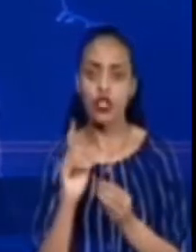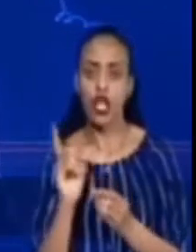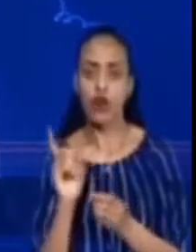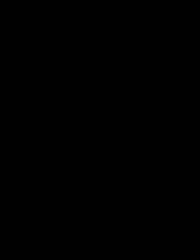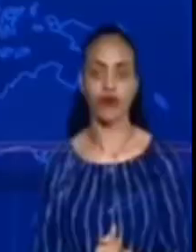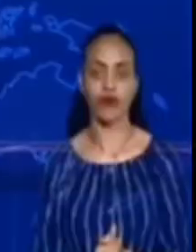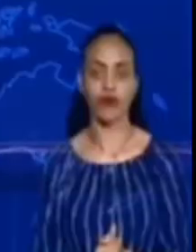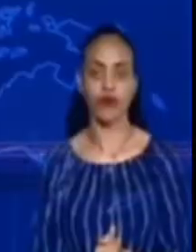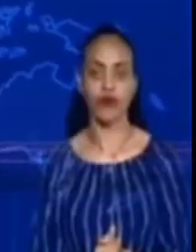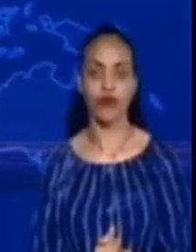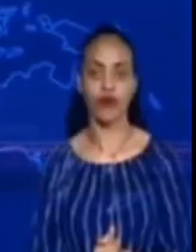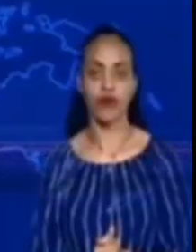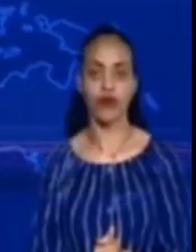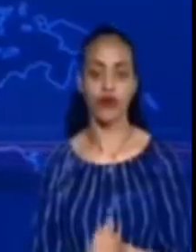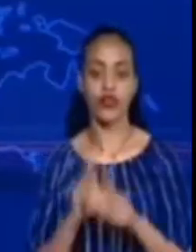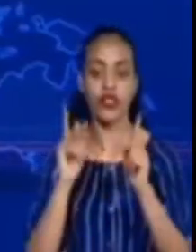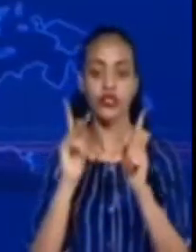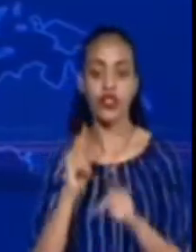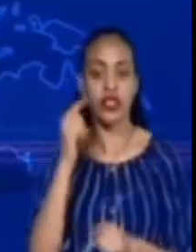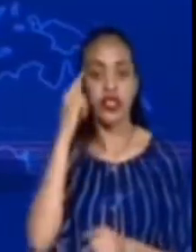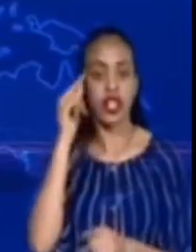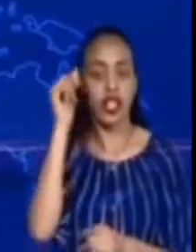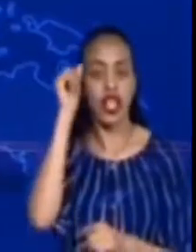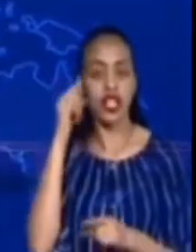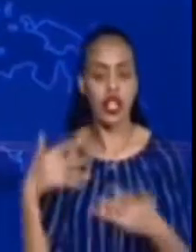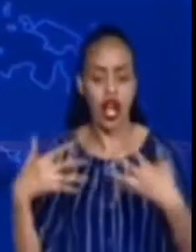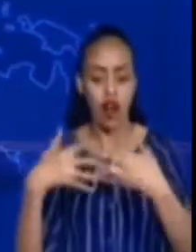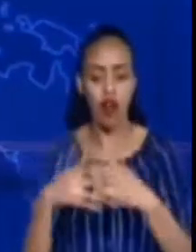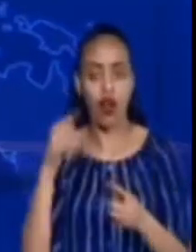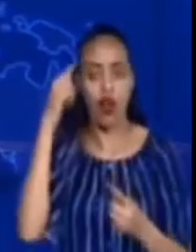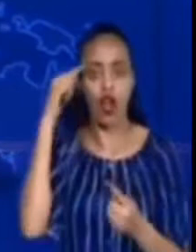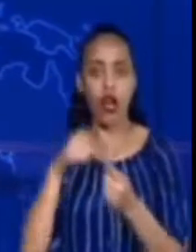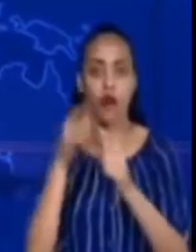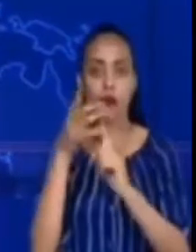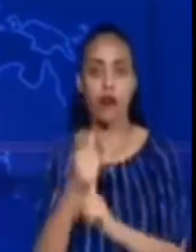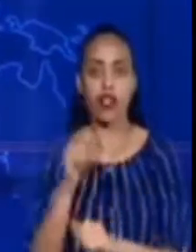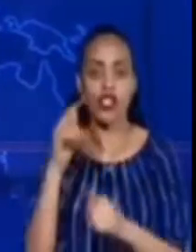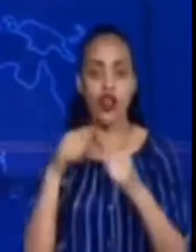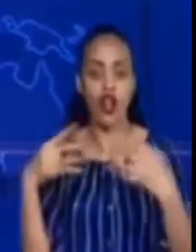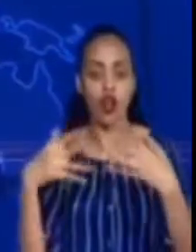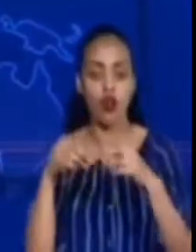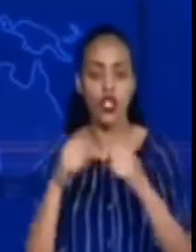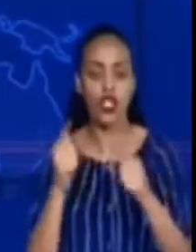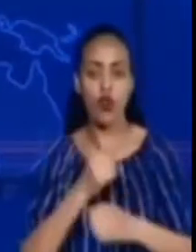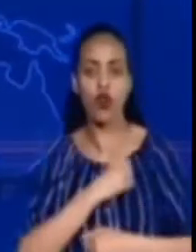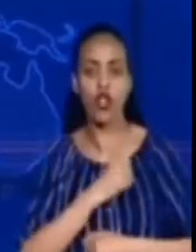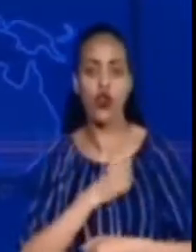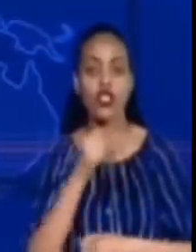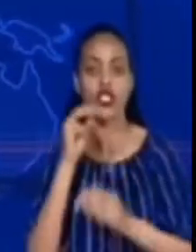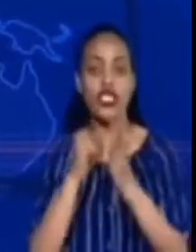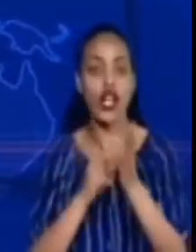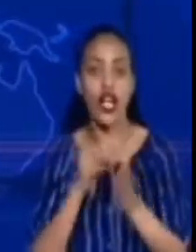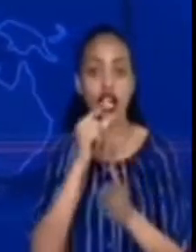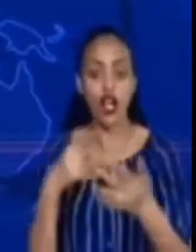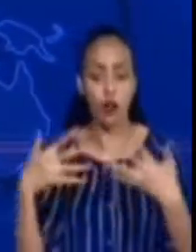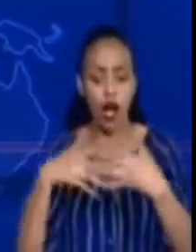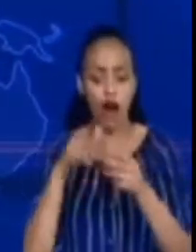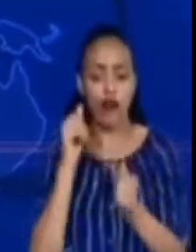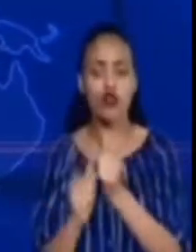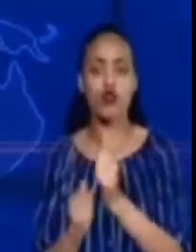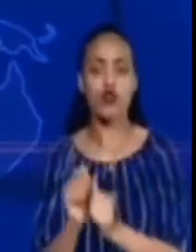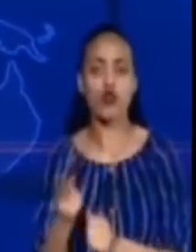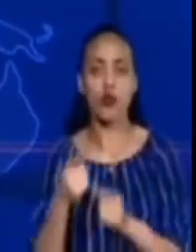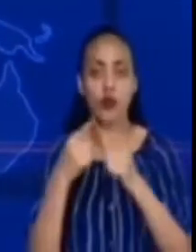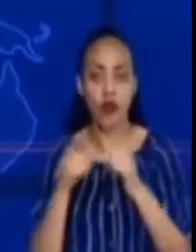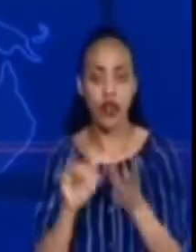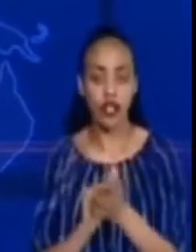ሰፈር ለሰፈር በድርጅት ምንድን ነው በህብረት አሶሲሽን ፈጥራችሁ ምናምን መሰራት ያለ ትልቅ ሰዎች ናችሁ ዮናስ ሙሉ ነህ ራሱ አንተ ዮኒ ማኛ